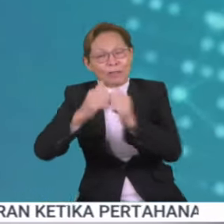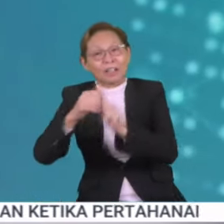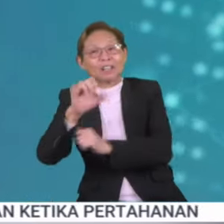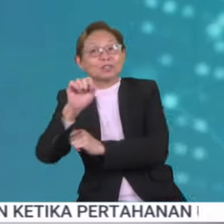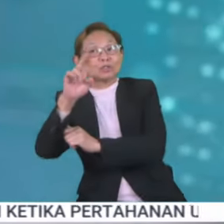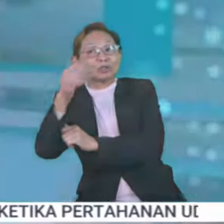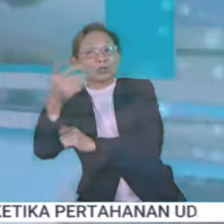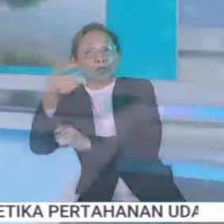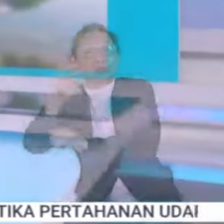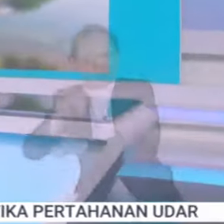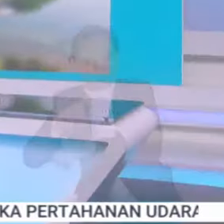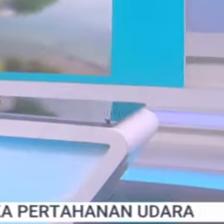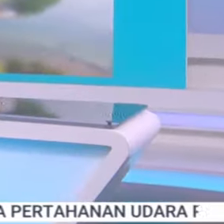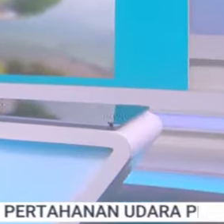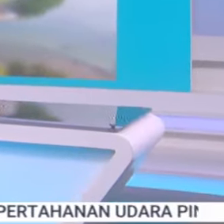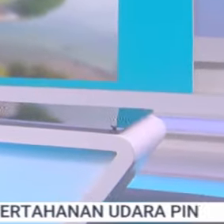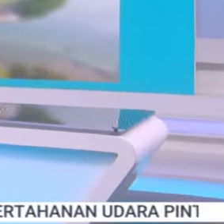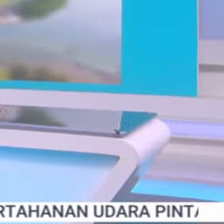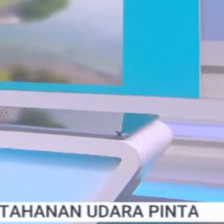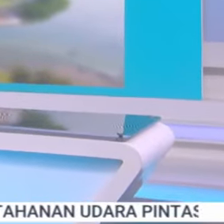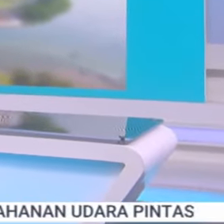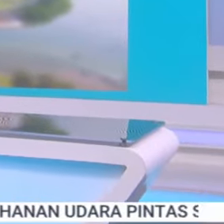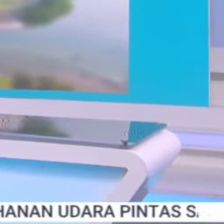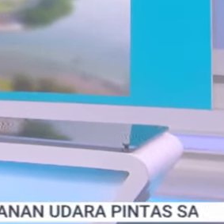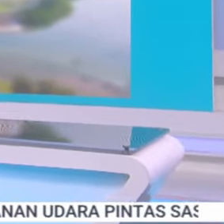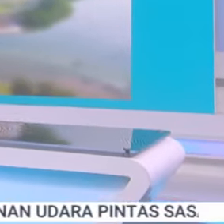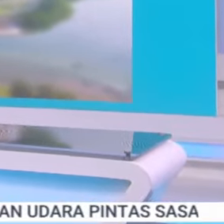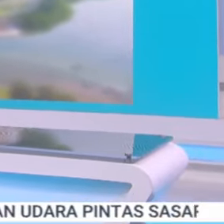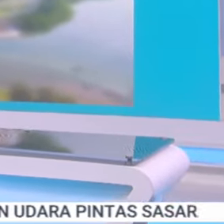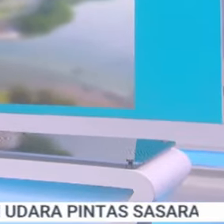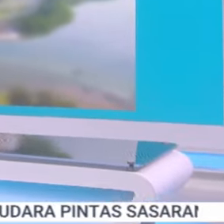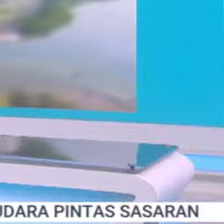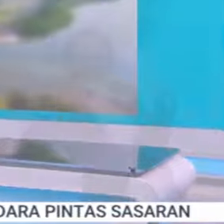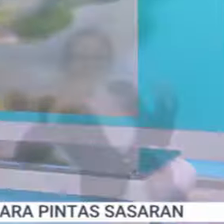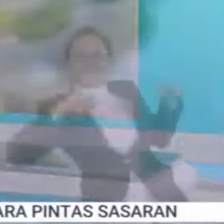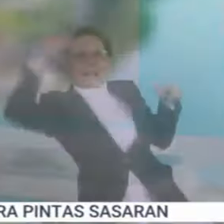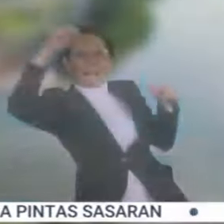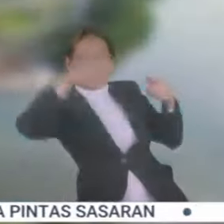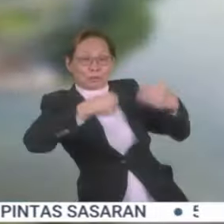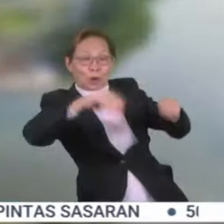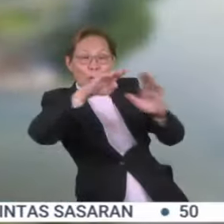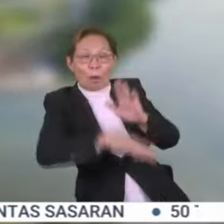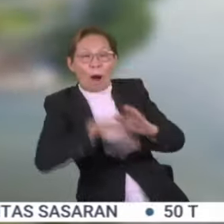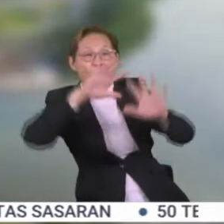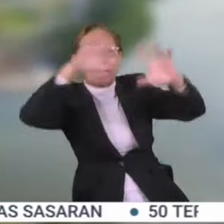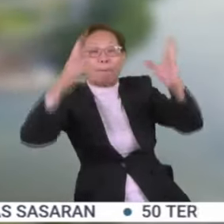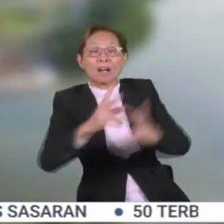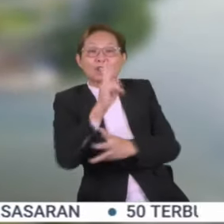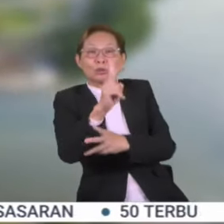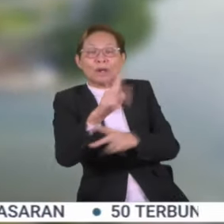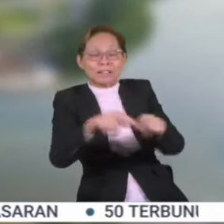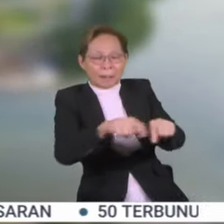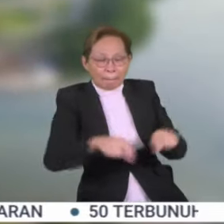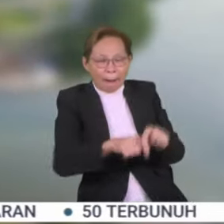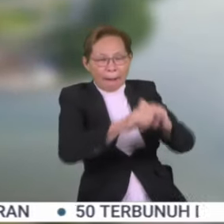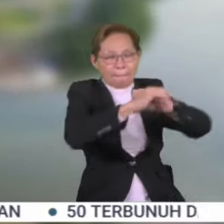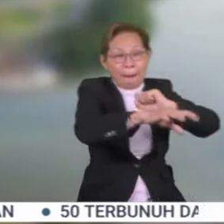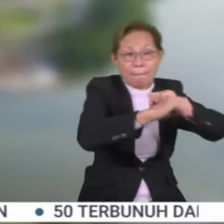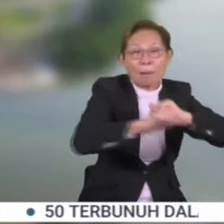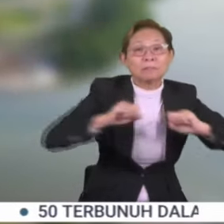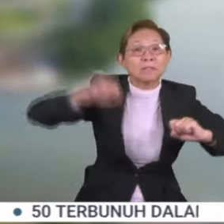silakan suaran baik sahih big Sabah S antarabangsa kedua platform mempromosikan